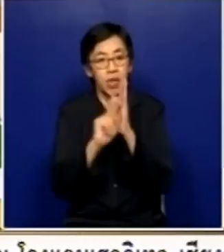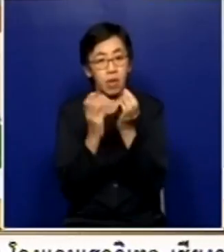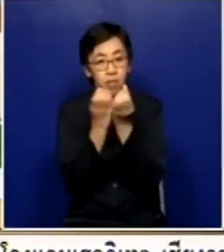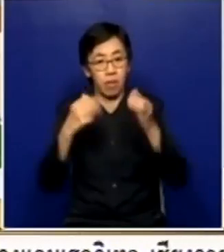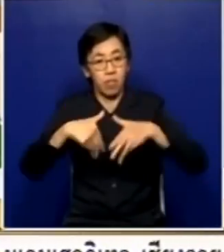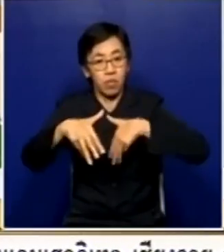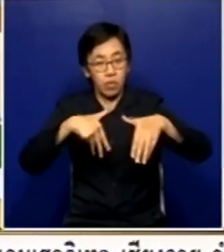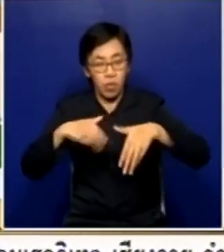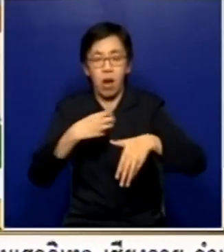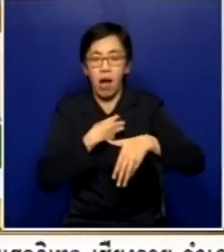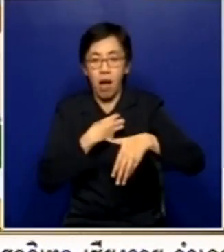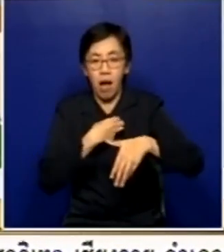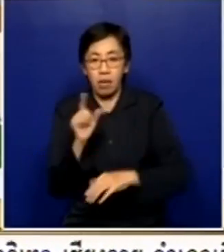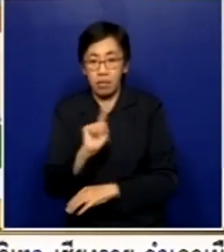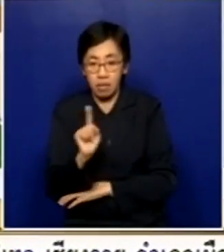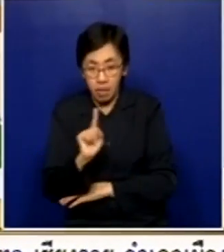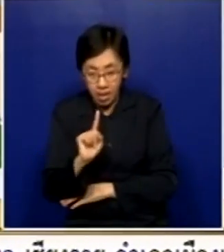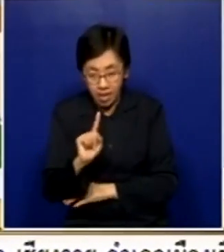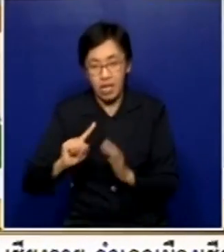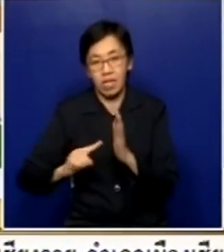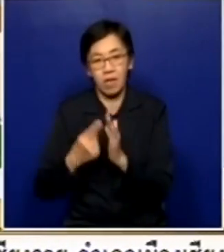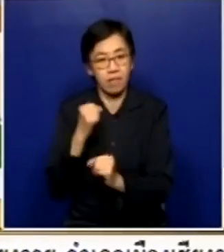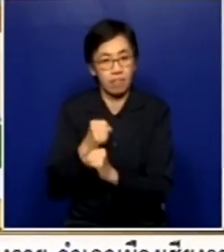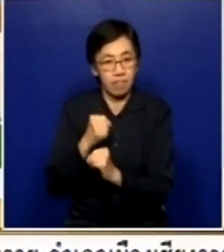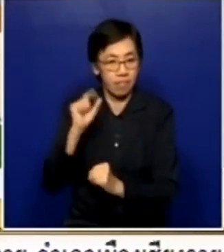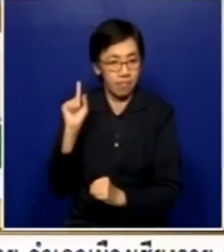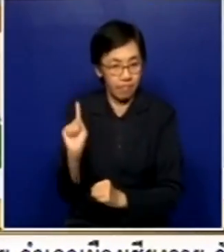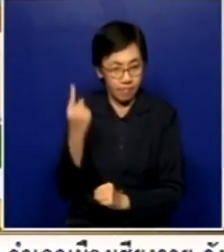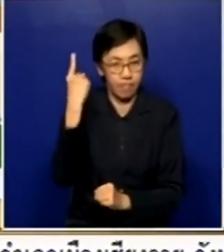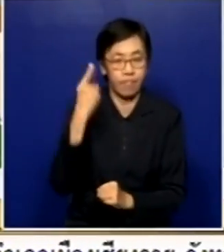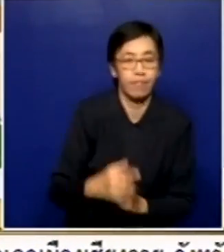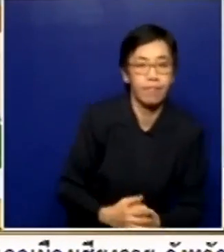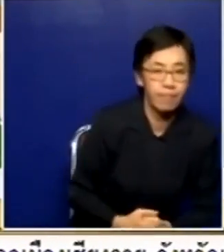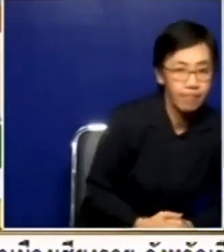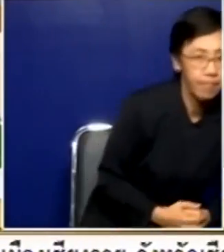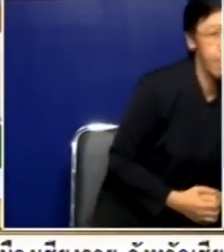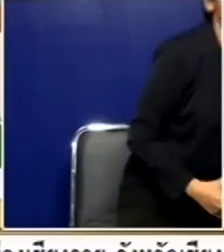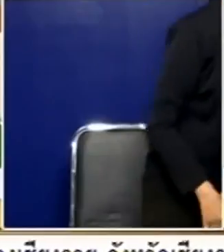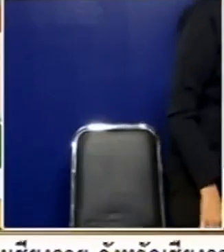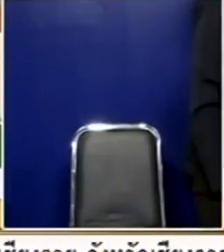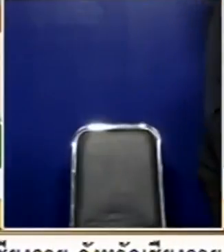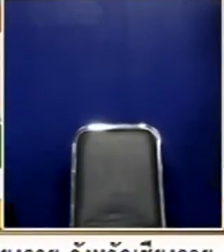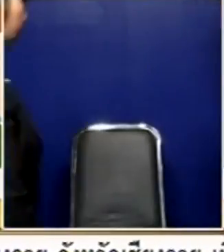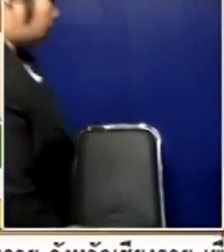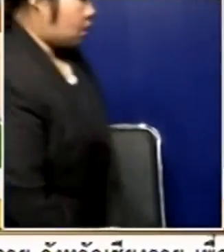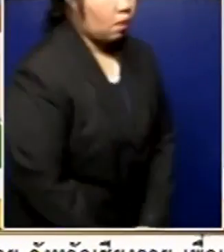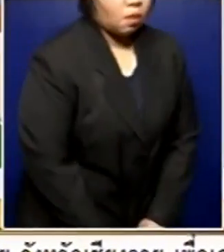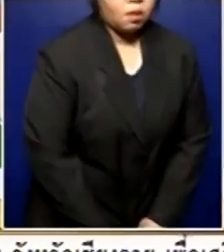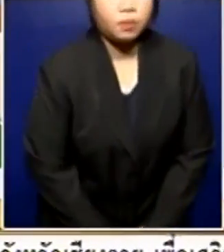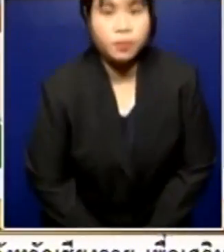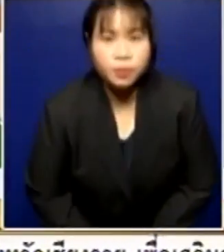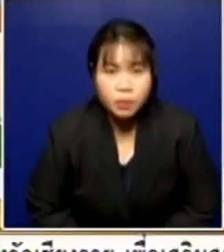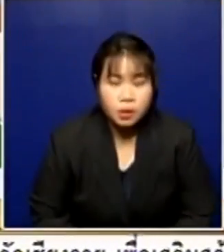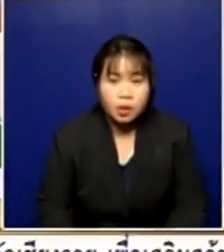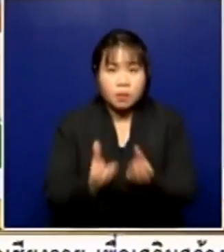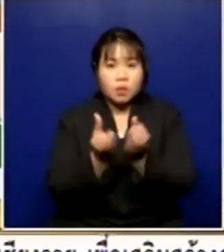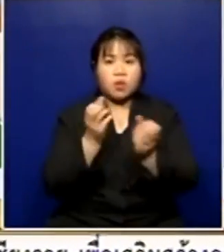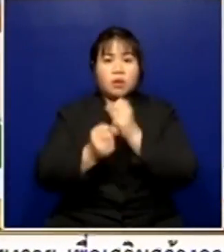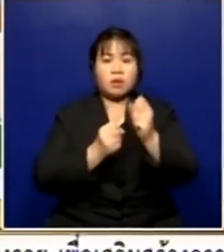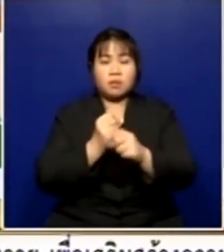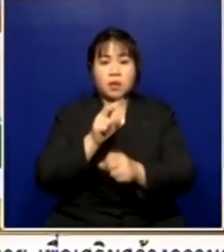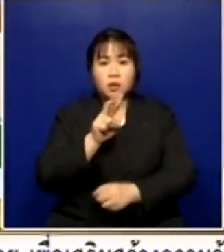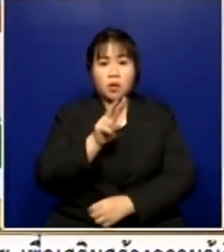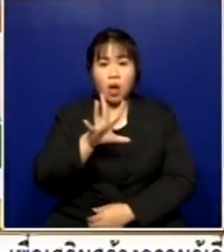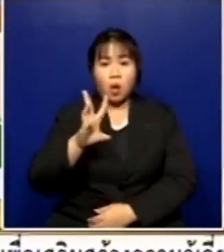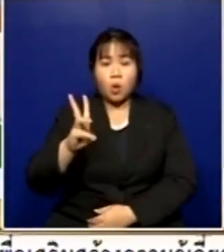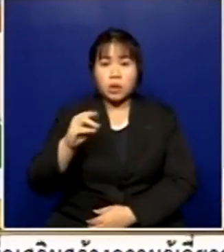ประชาชนเราจึงต้องเริ่มต้นกันใหม่เนื่องจากพัฒโนฉบับ 2560เหตุการณ์ขึ้นโดยคณะที่